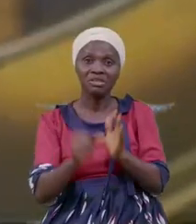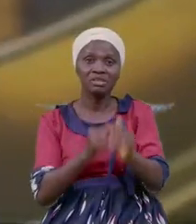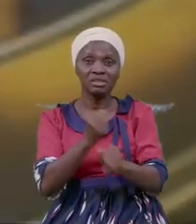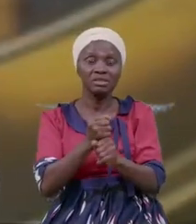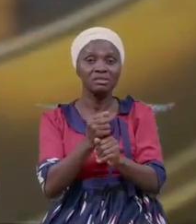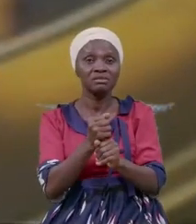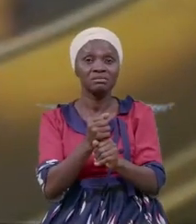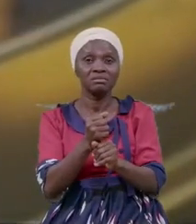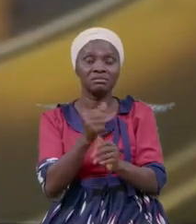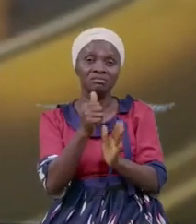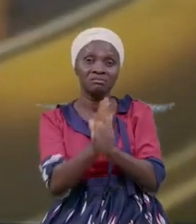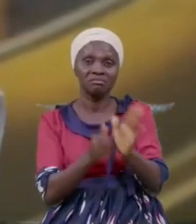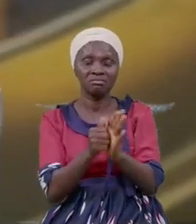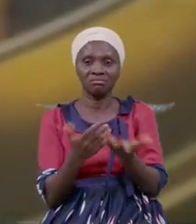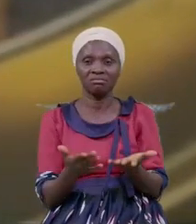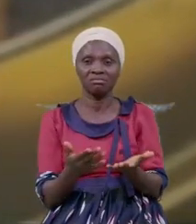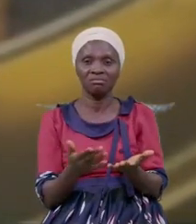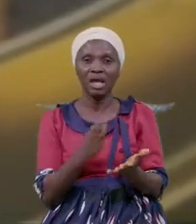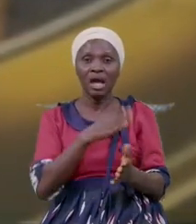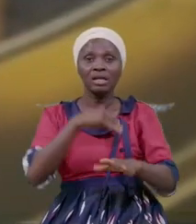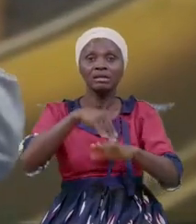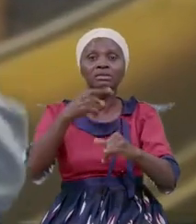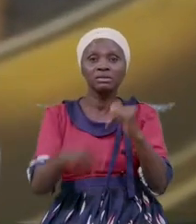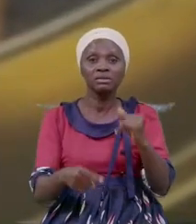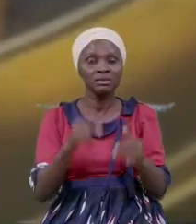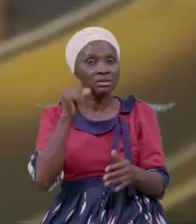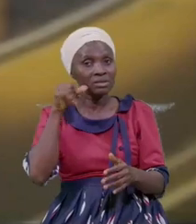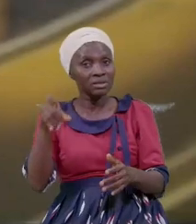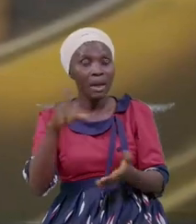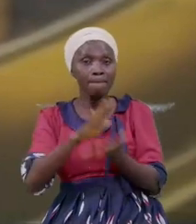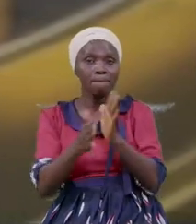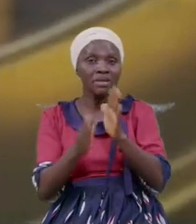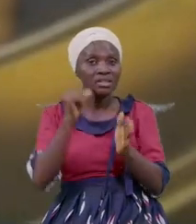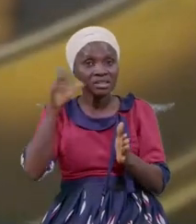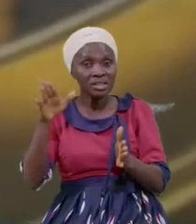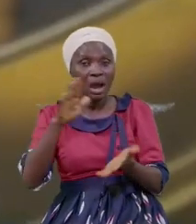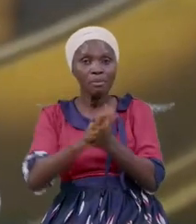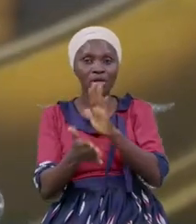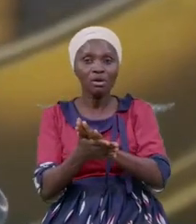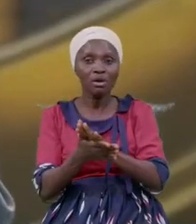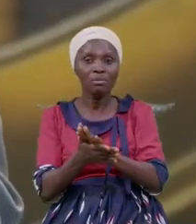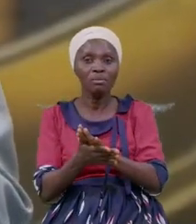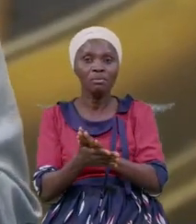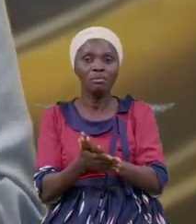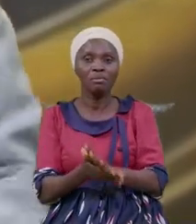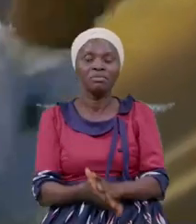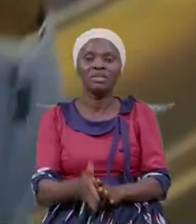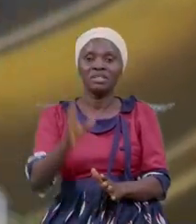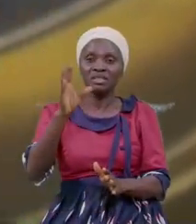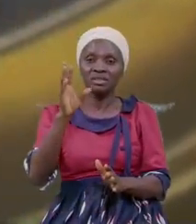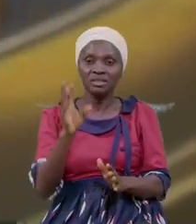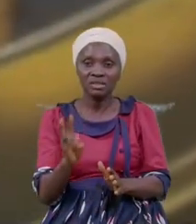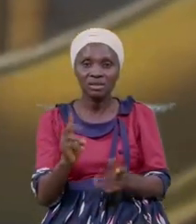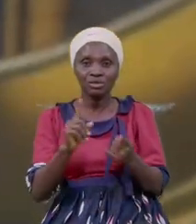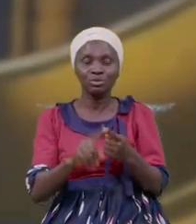elle n'avait même pas pensé à aller à l'école final elle a atteint l'âge de 63 ans